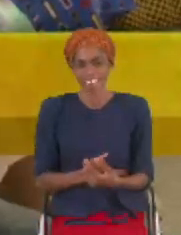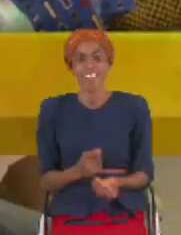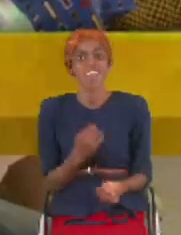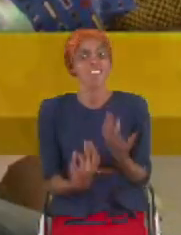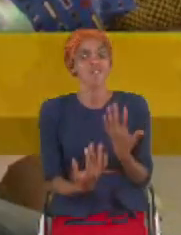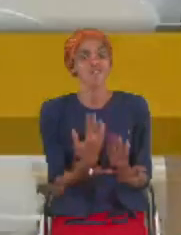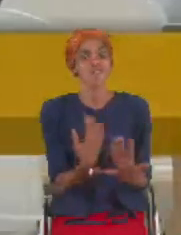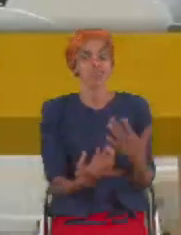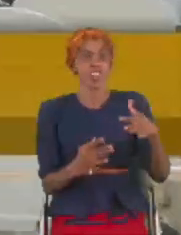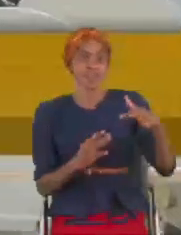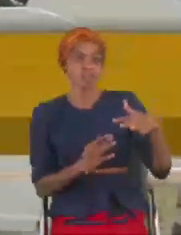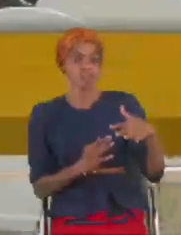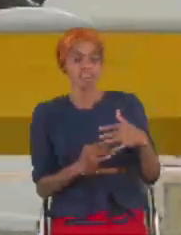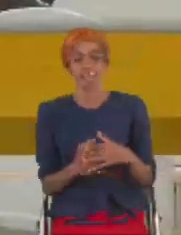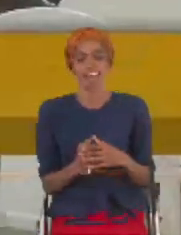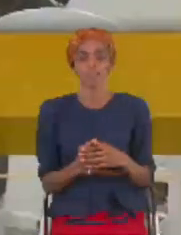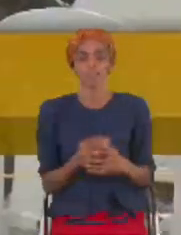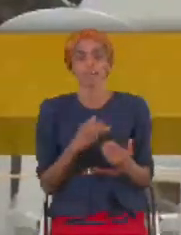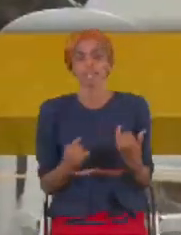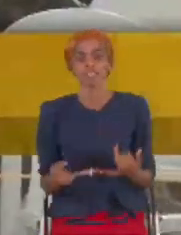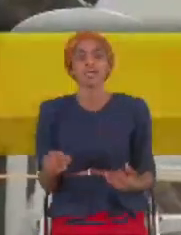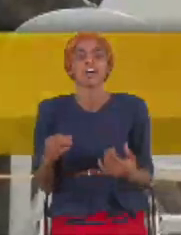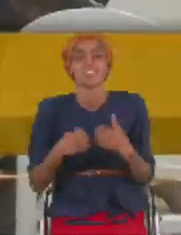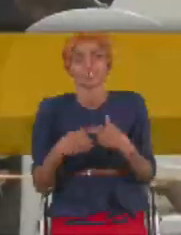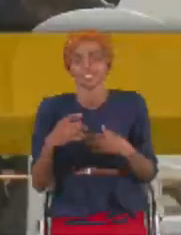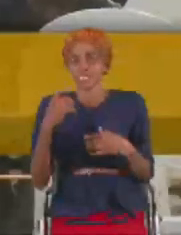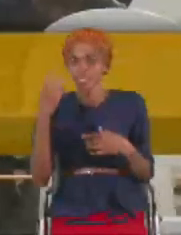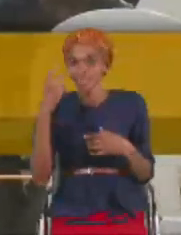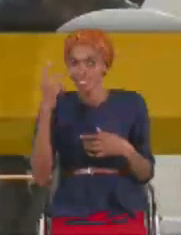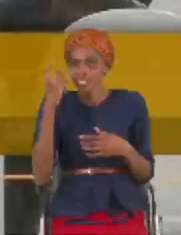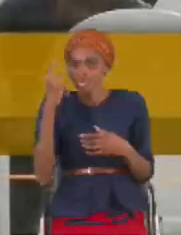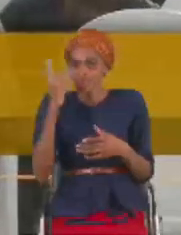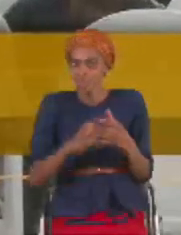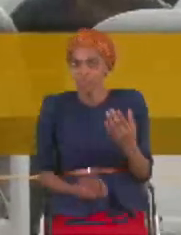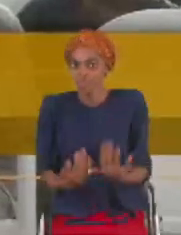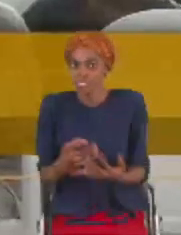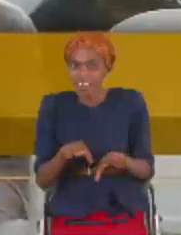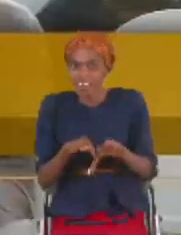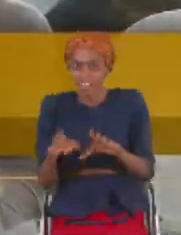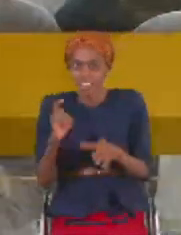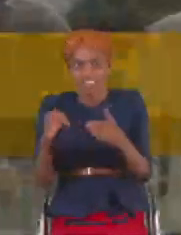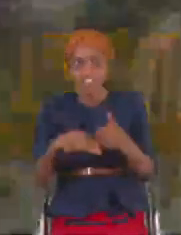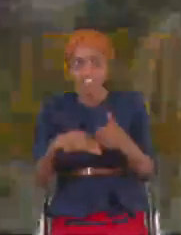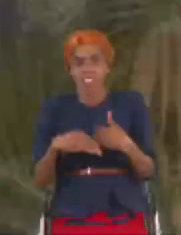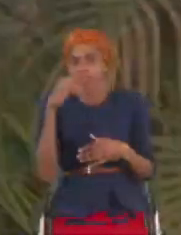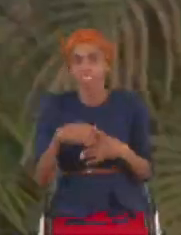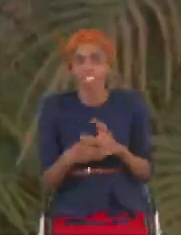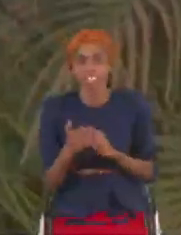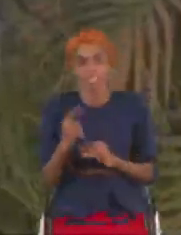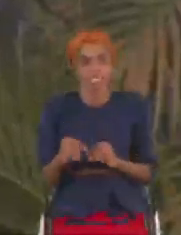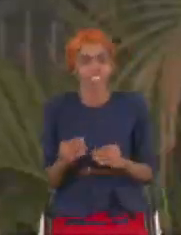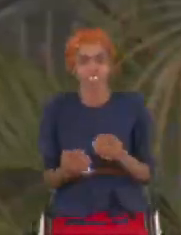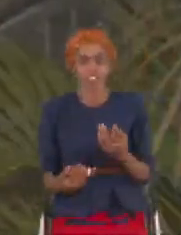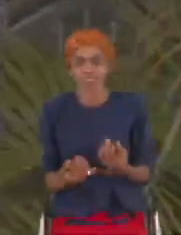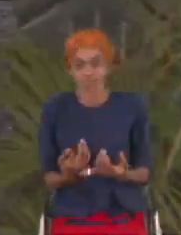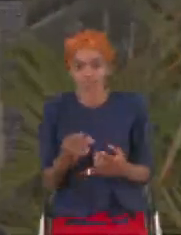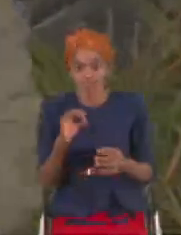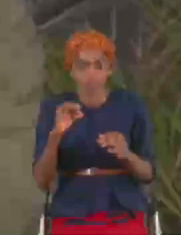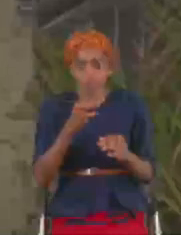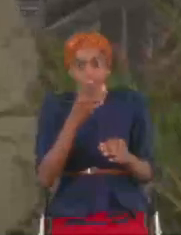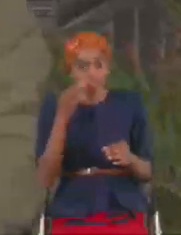flamme de feu est ce que tu penses à ce que le feu fait si tu étais tu allais au chant